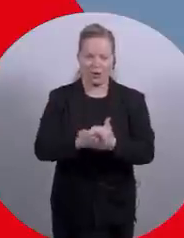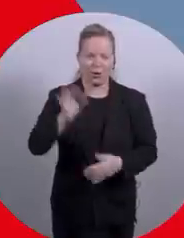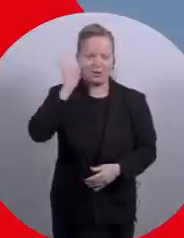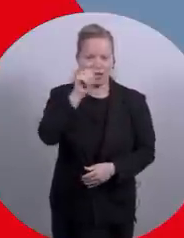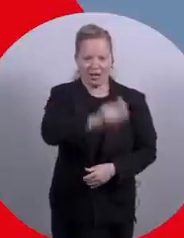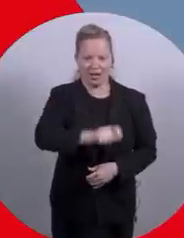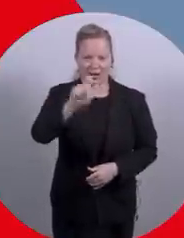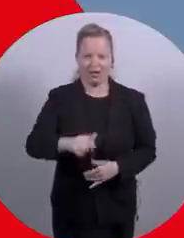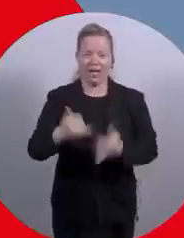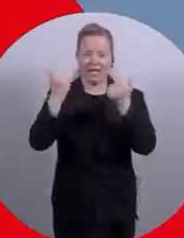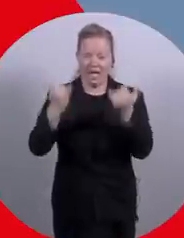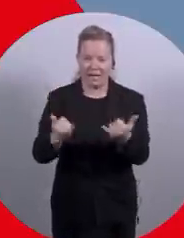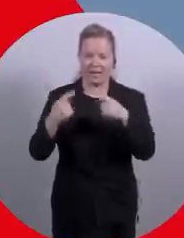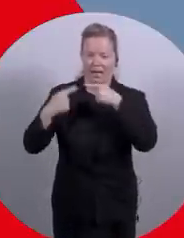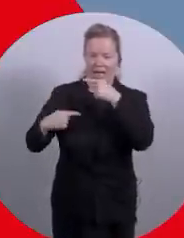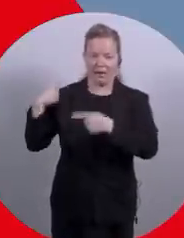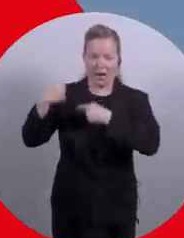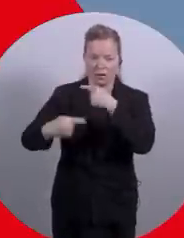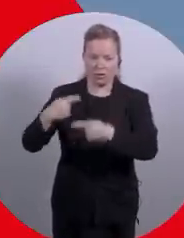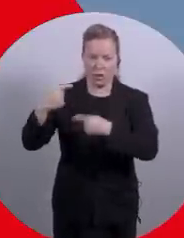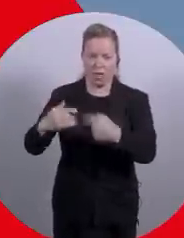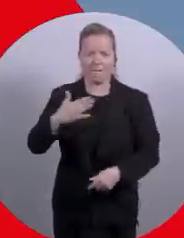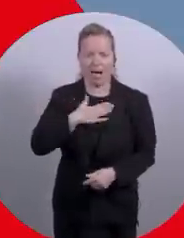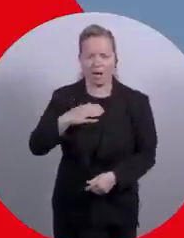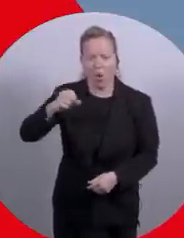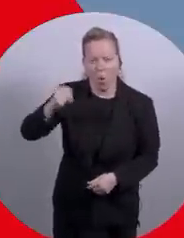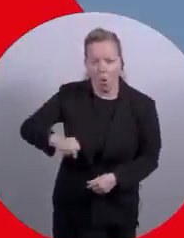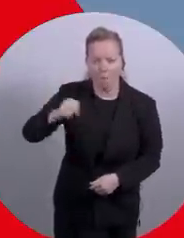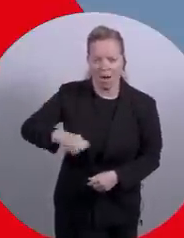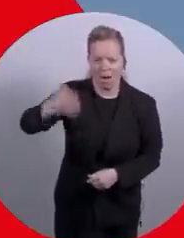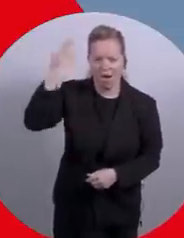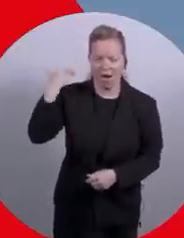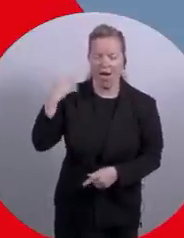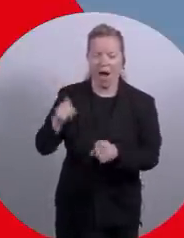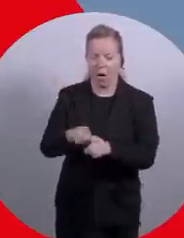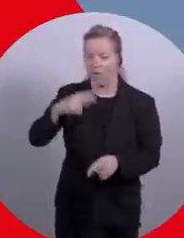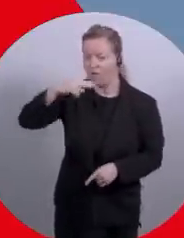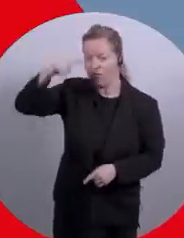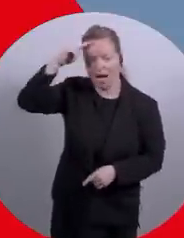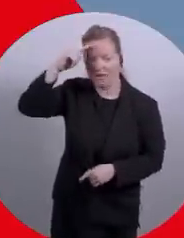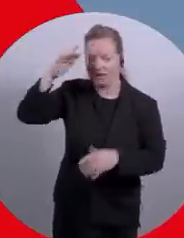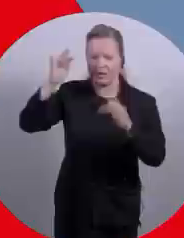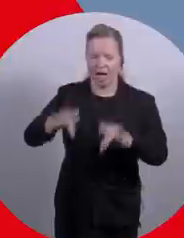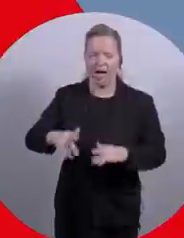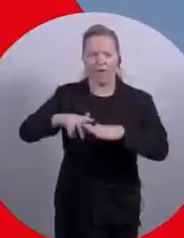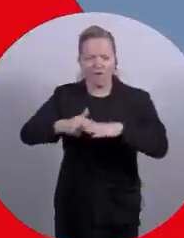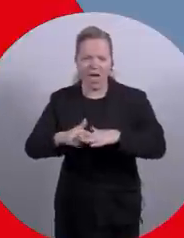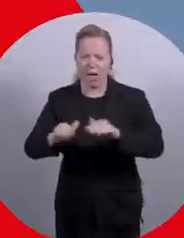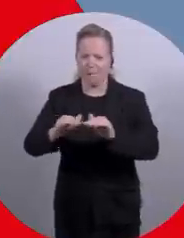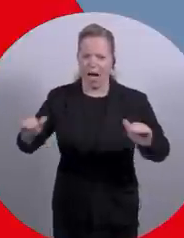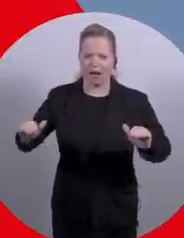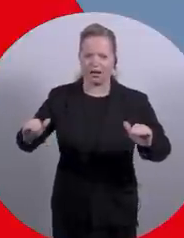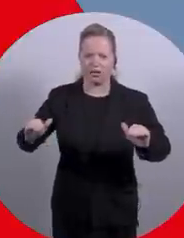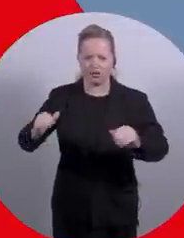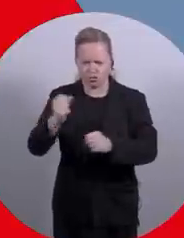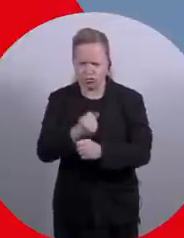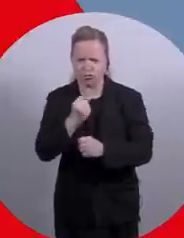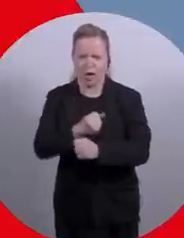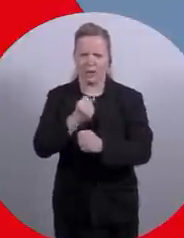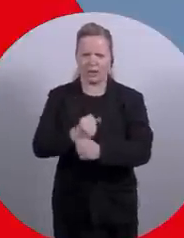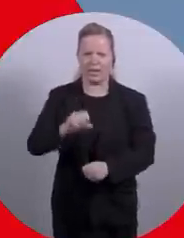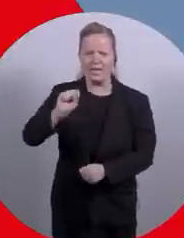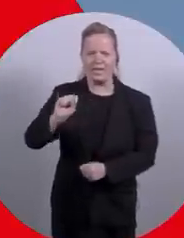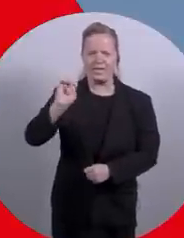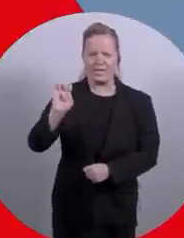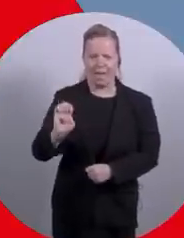das ist die Generation die mit mein Opa schon auch mit meinem Vater an der Werkbank gestanden sein in der Semperit es ist